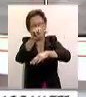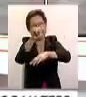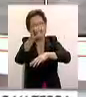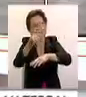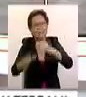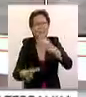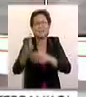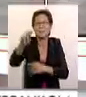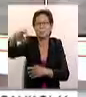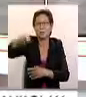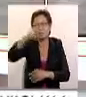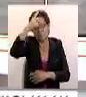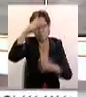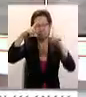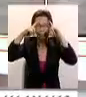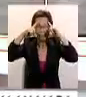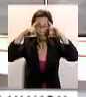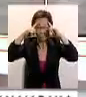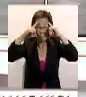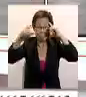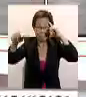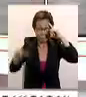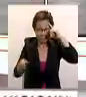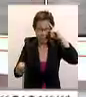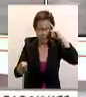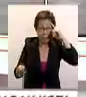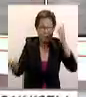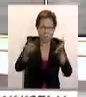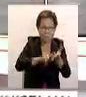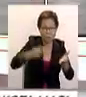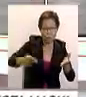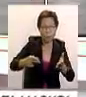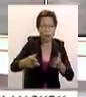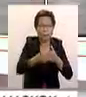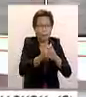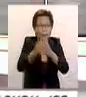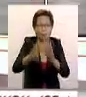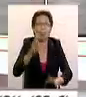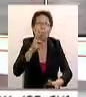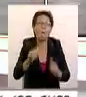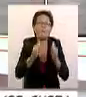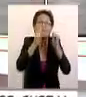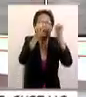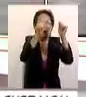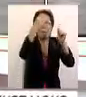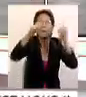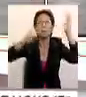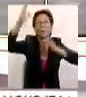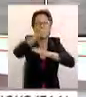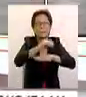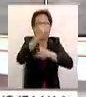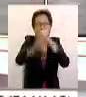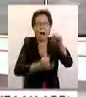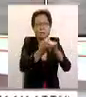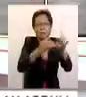Baik, Timbalan Perdana Menteri Datuk Seri Dr. Wan Azizah Wan Ismail bakal mencatat sejarah sebagai pemimpin wanita pertama bagi Malaysia dan